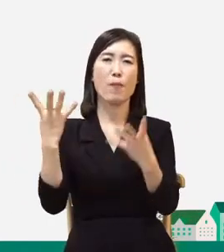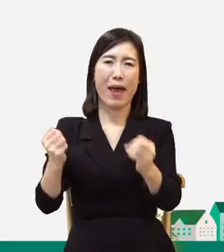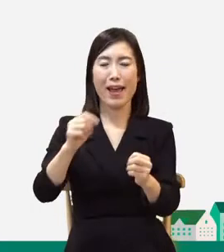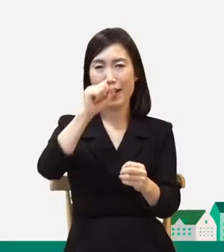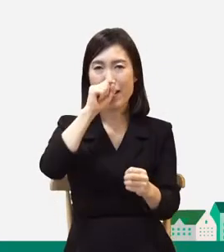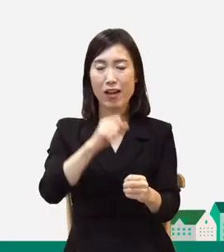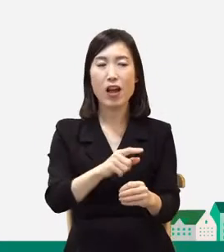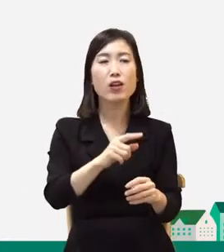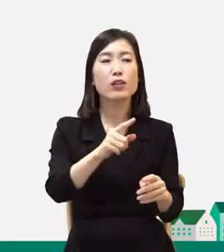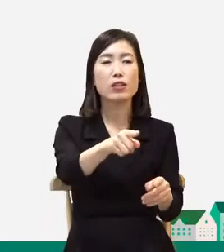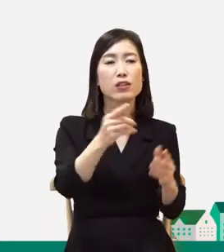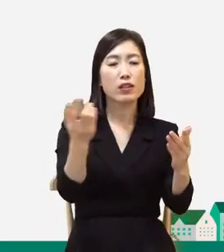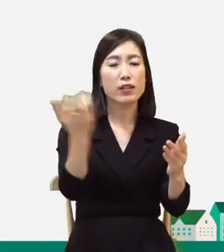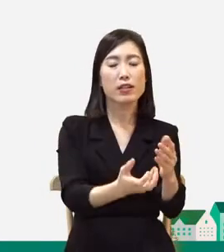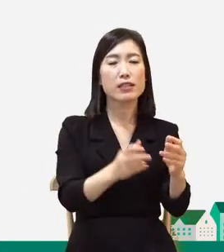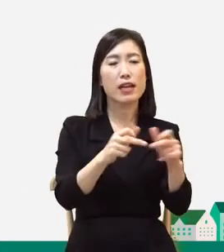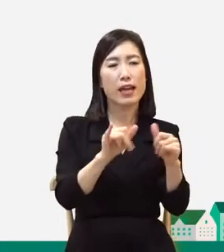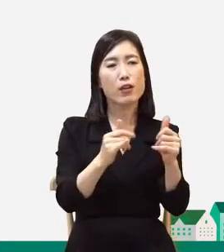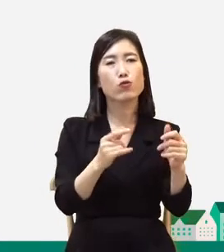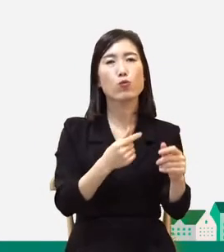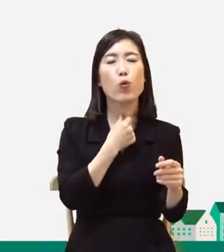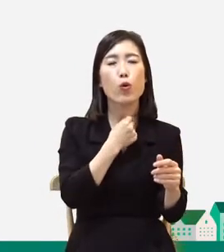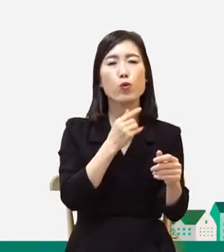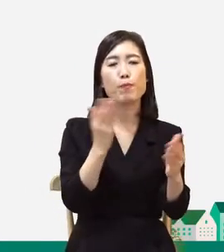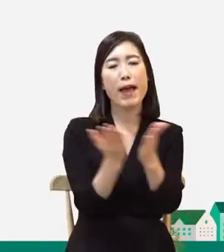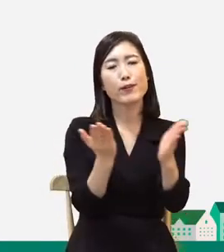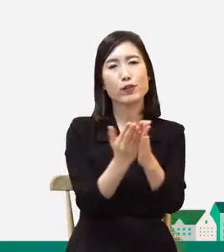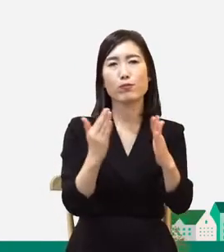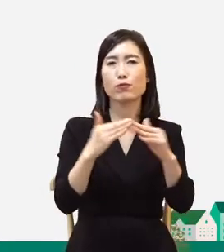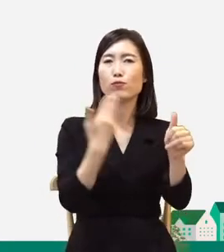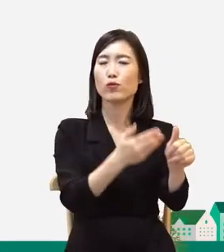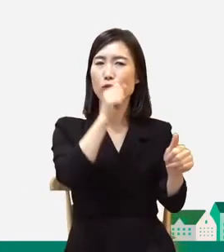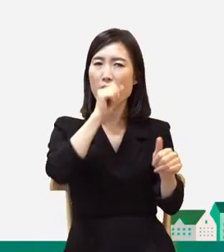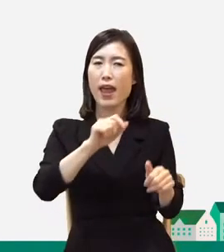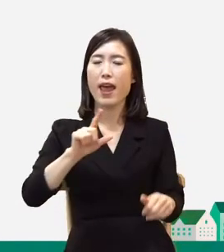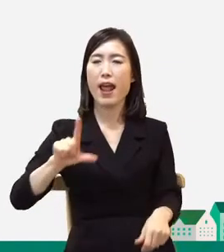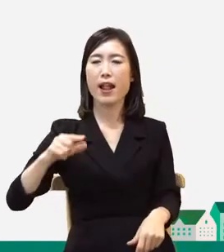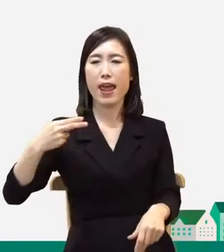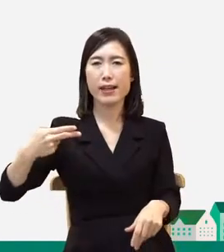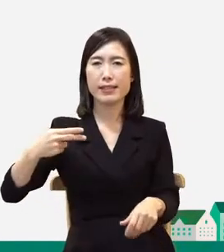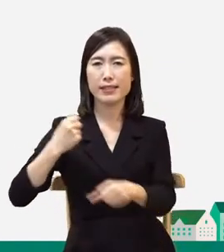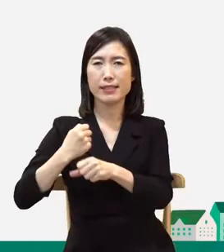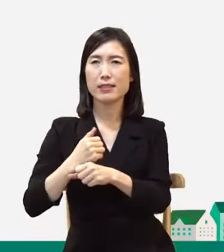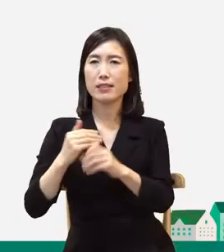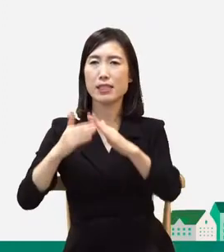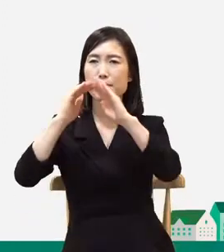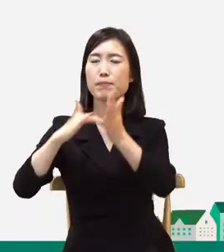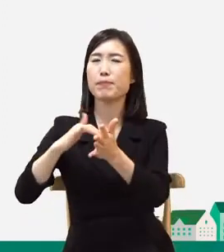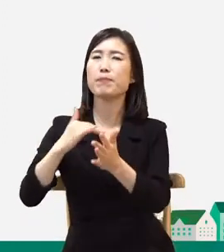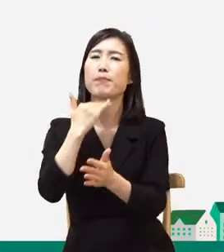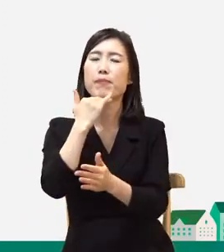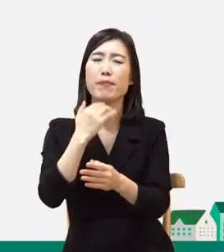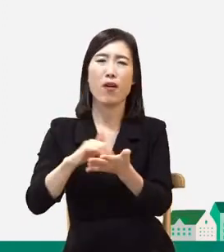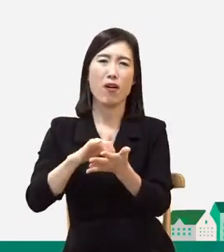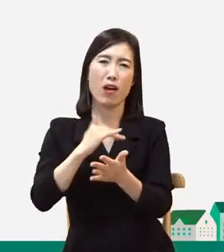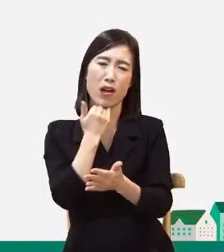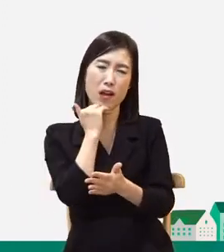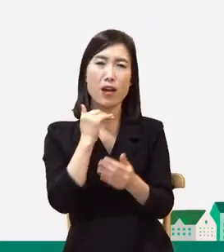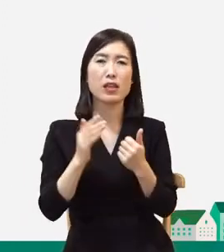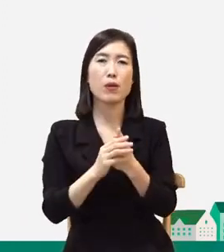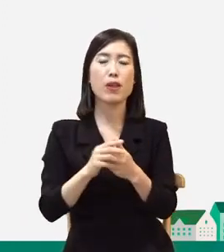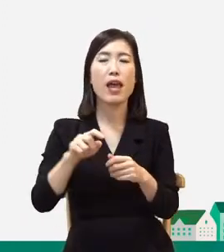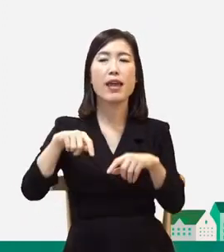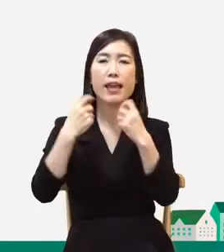공급되어야 할 텐데 LH가 SH가 자체적으로 매입하거나 어쨌든 건설하는 것만으로는 한계가 있기 때문에 민간 주체들이